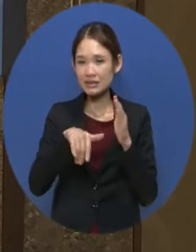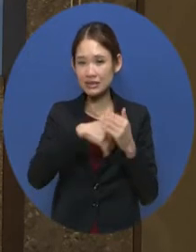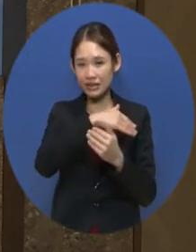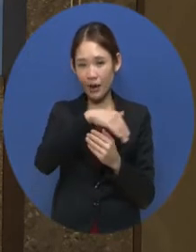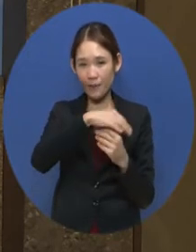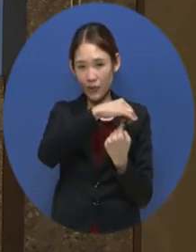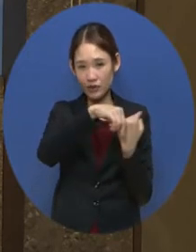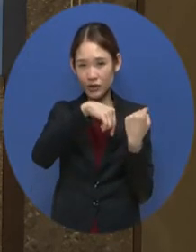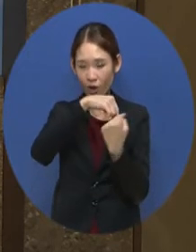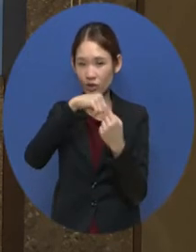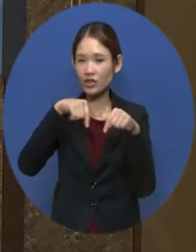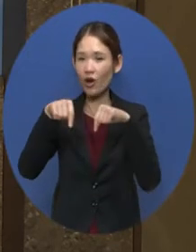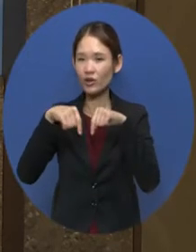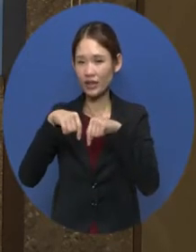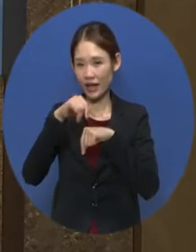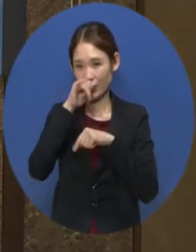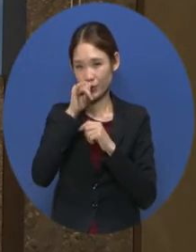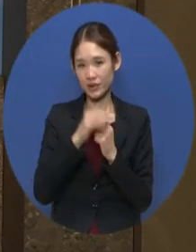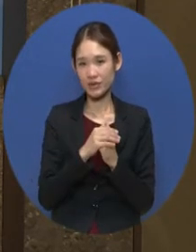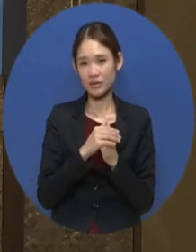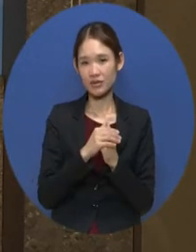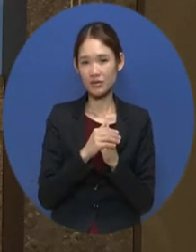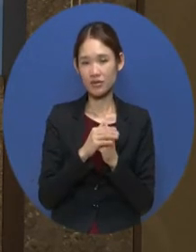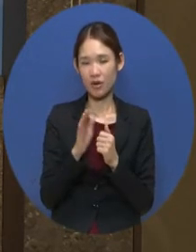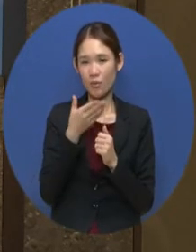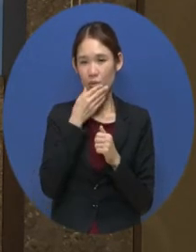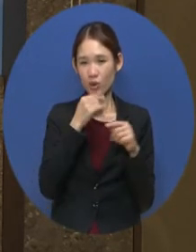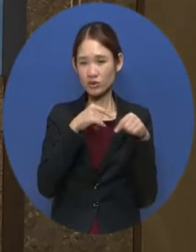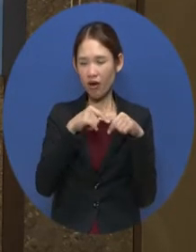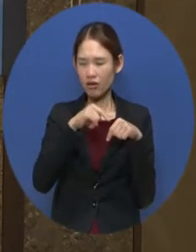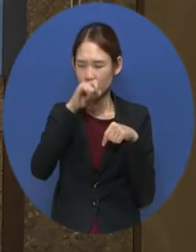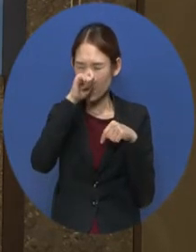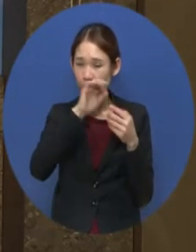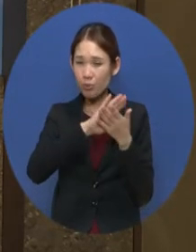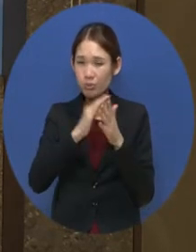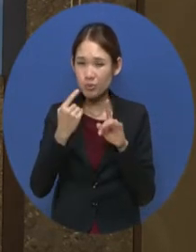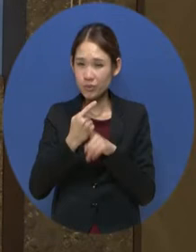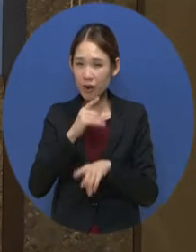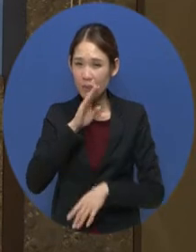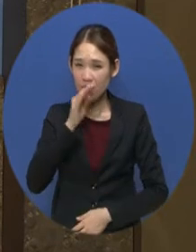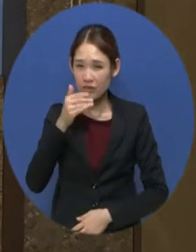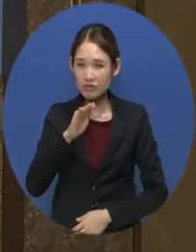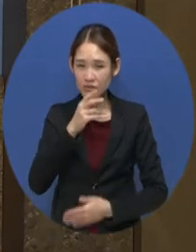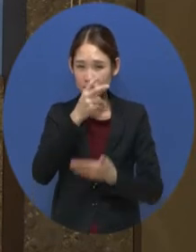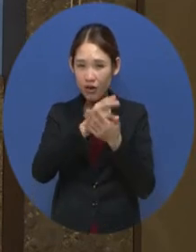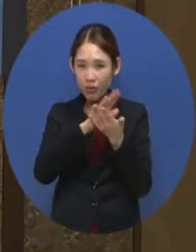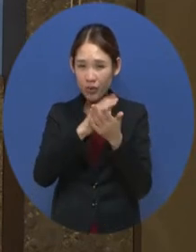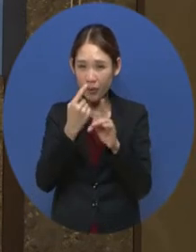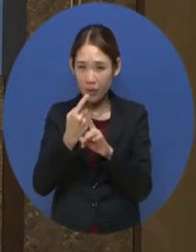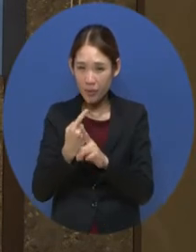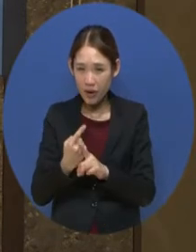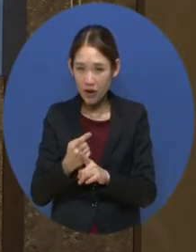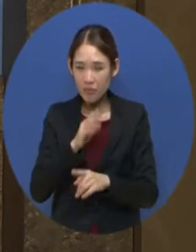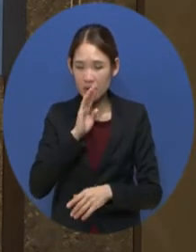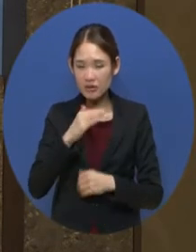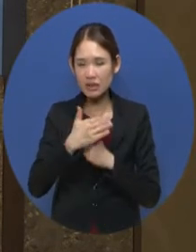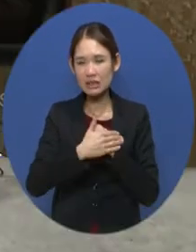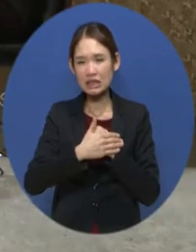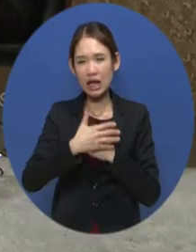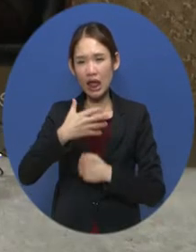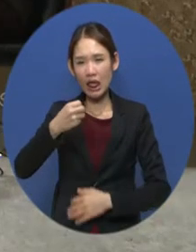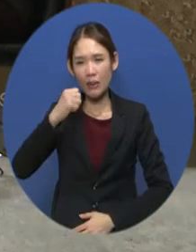부분이 분명히 있어요. 그래서 아무리 이제 복지 정책이 좋아지고 제도가 개선이 된다 하더라도 분명한 사각지대는